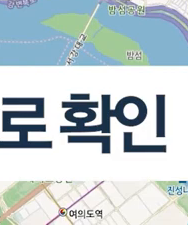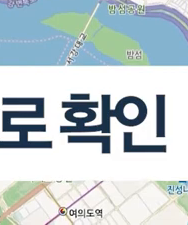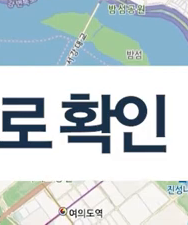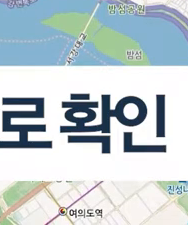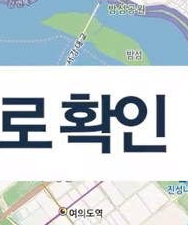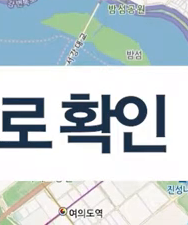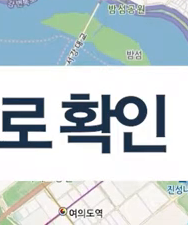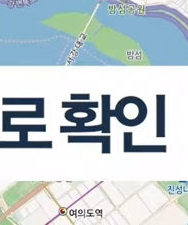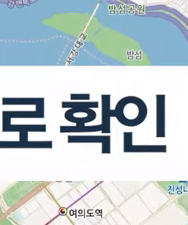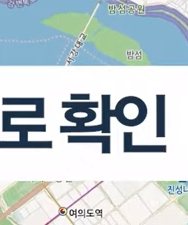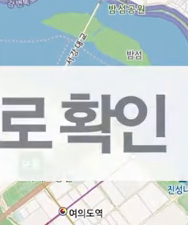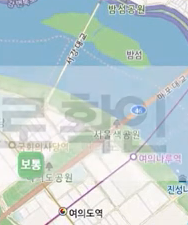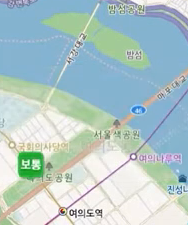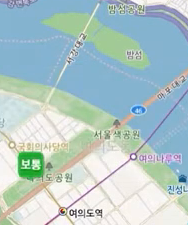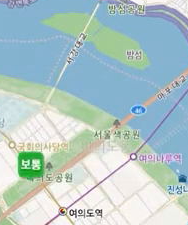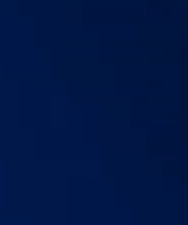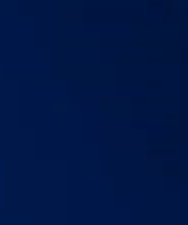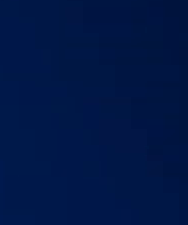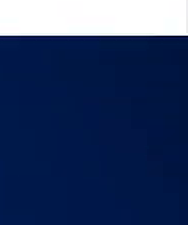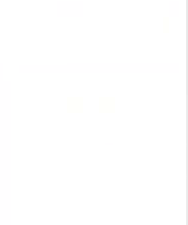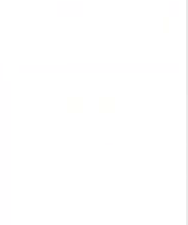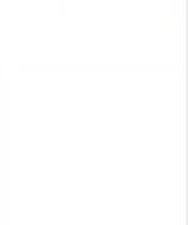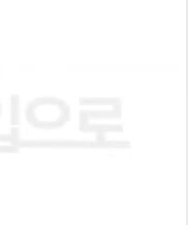미리 살펴볼 수 있습니다.